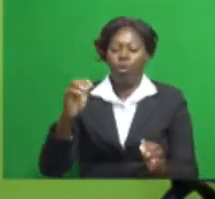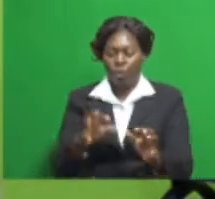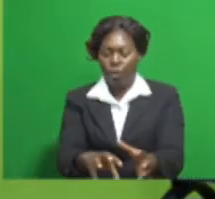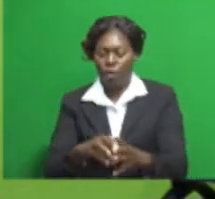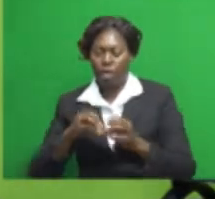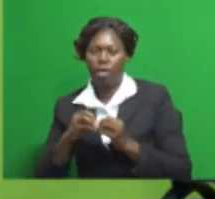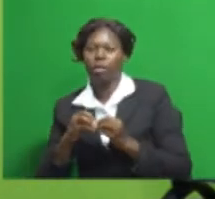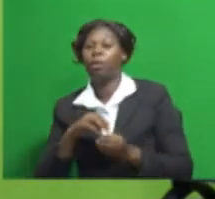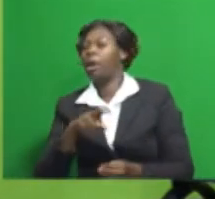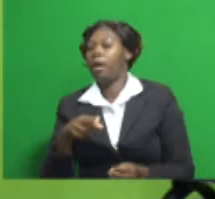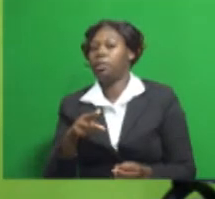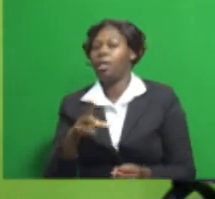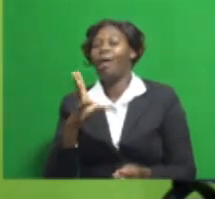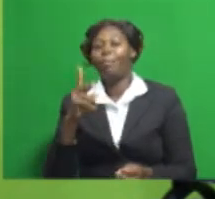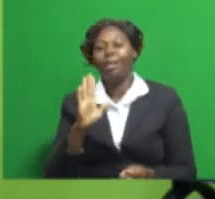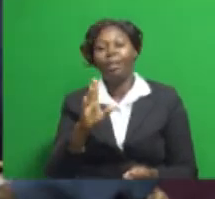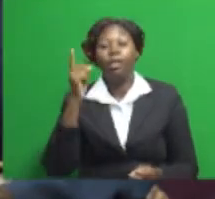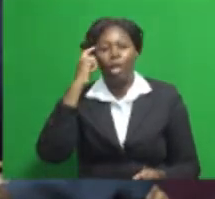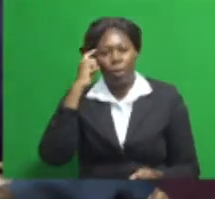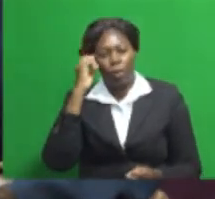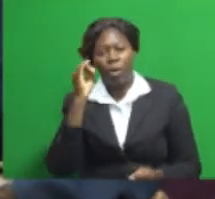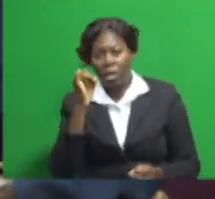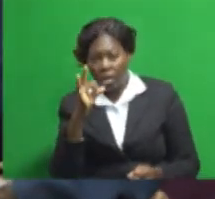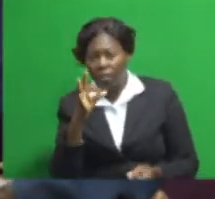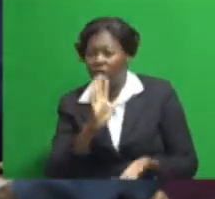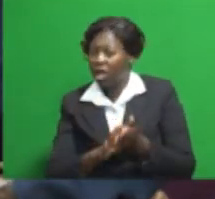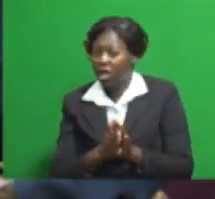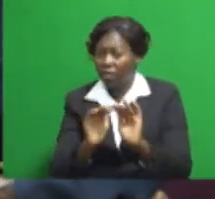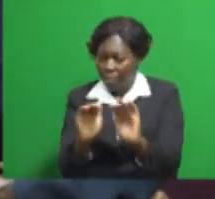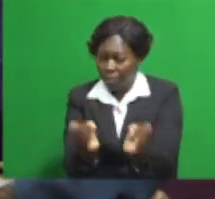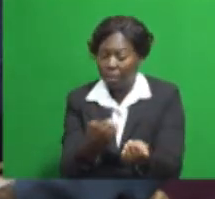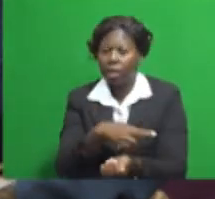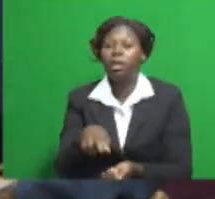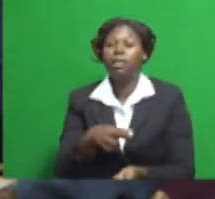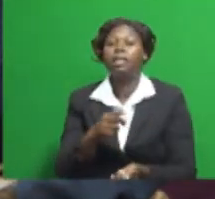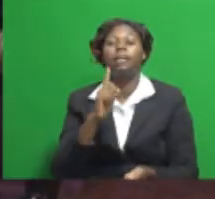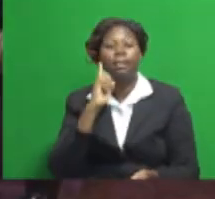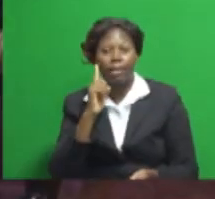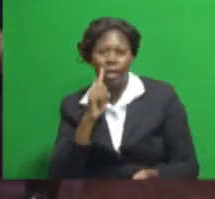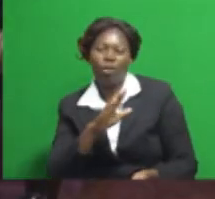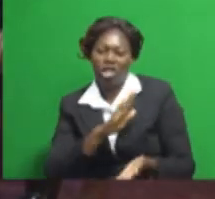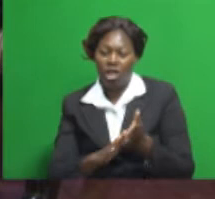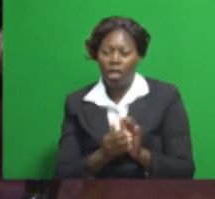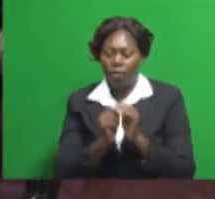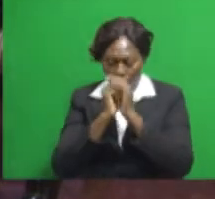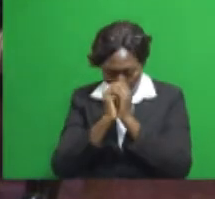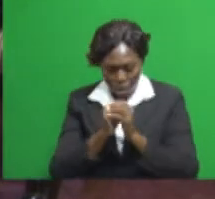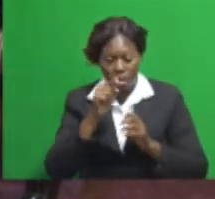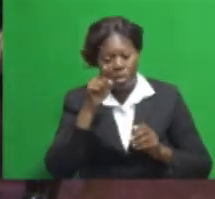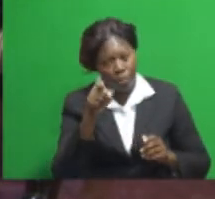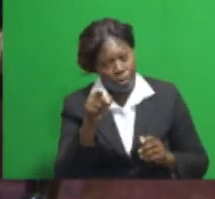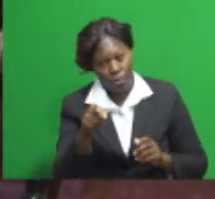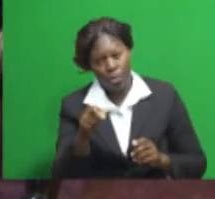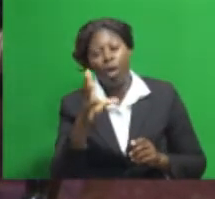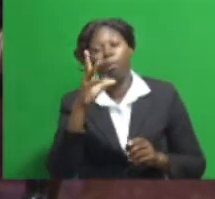Yeah. Stewart kunamate. Yeah. Tikaita vatendi vakadaro kana vaterere vedao. Mhm. Vane pfungwa yakadai mfundisi.